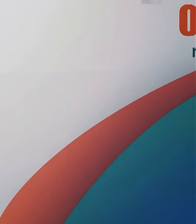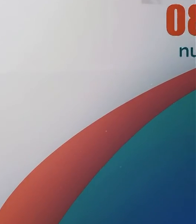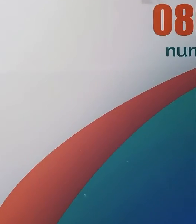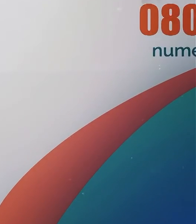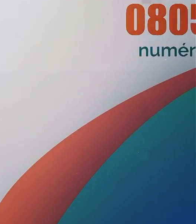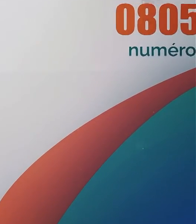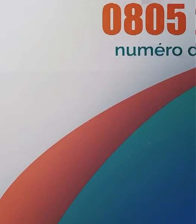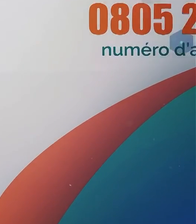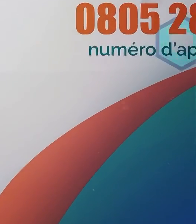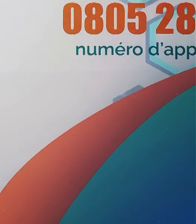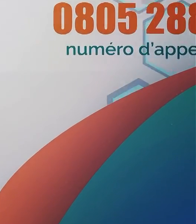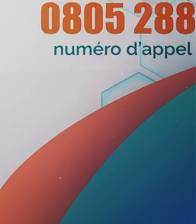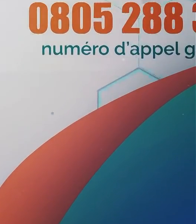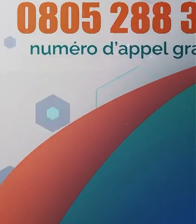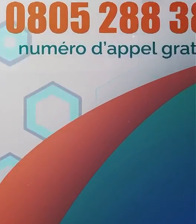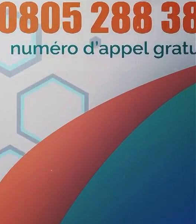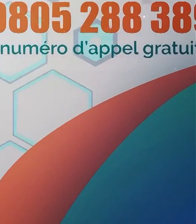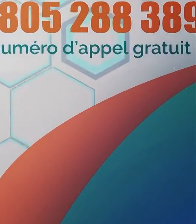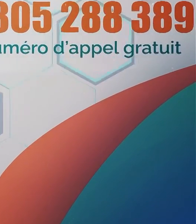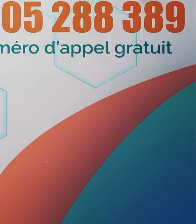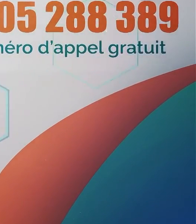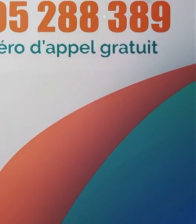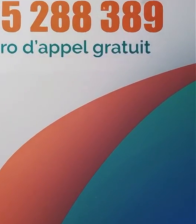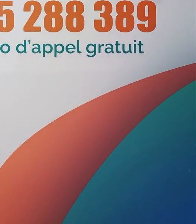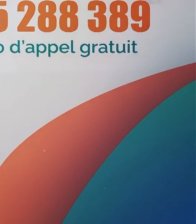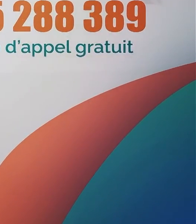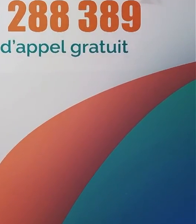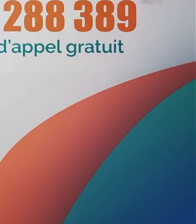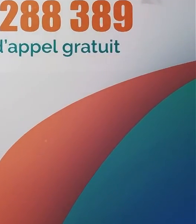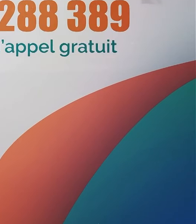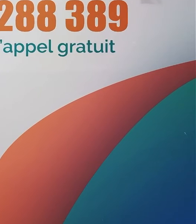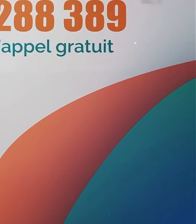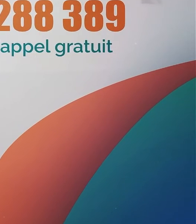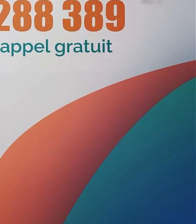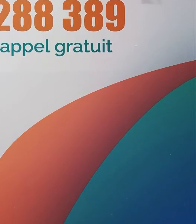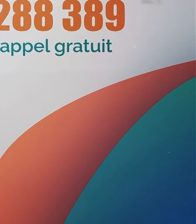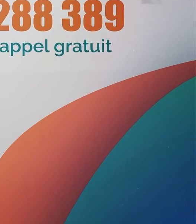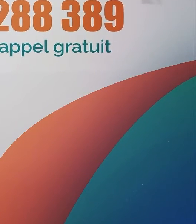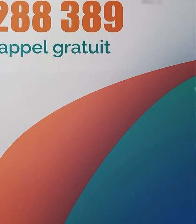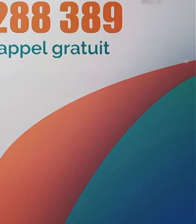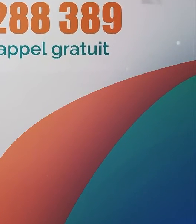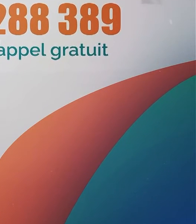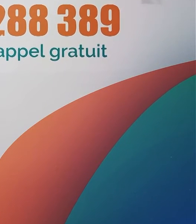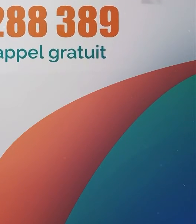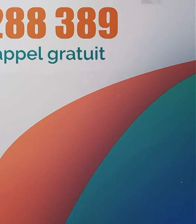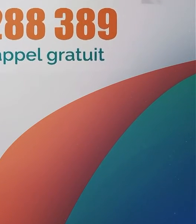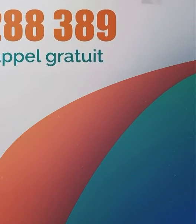le 08 05 288 389 chaque jour de 9h à